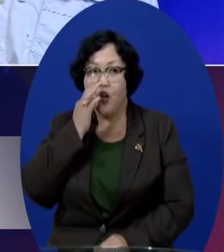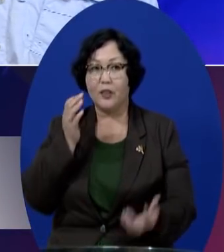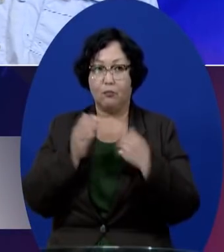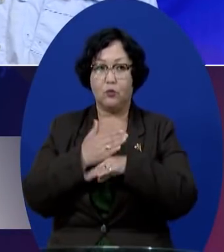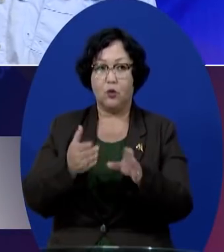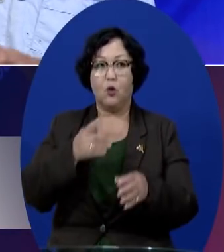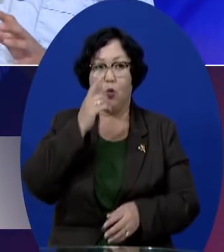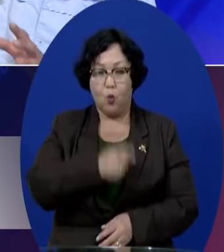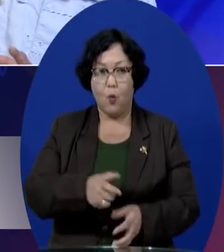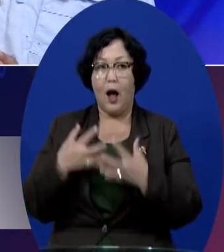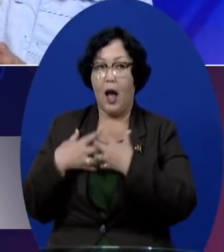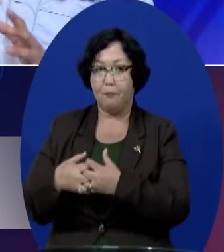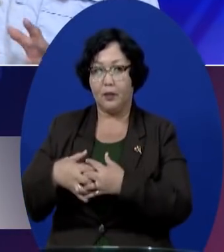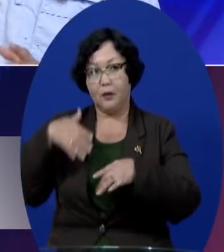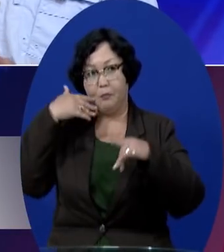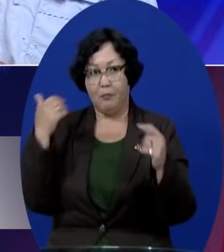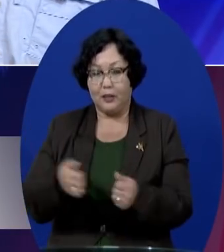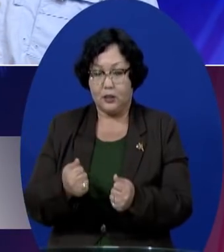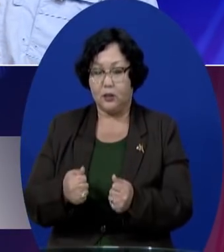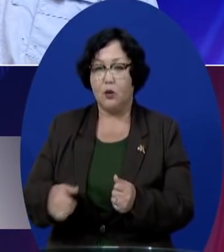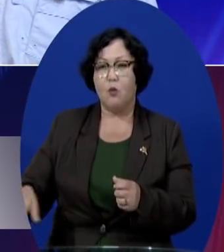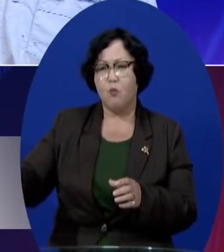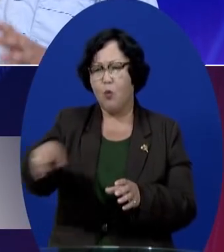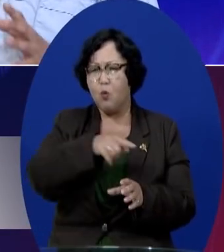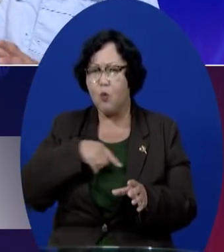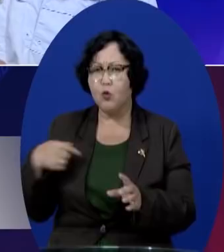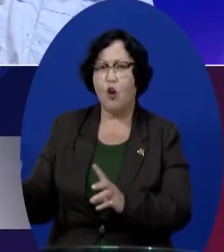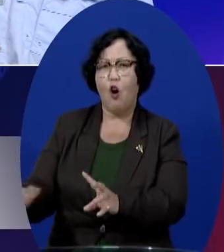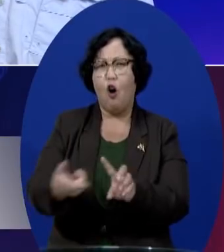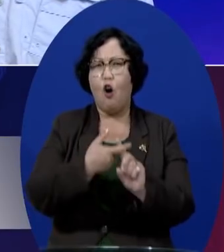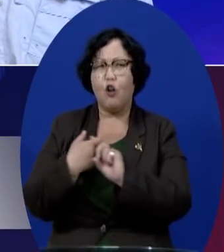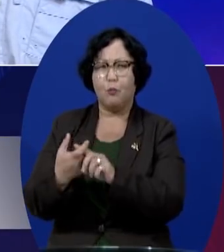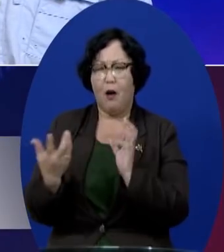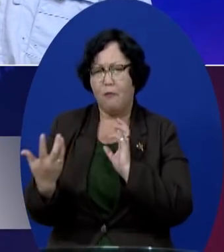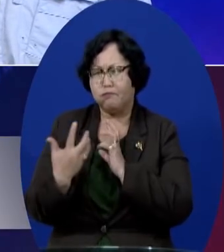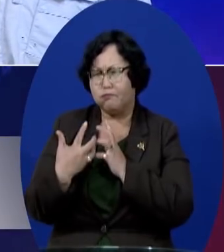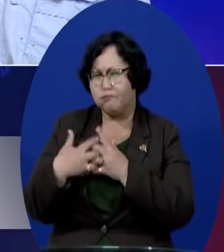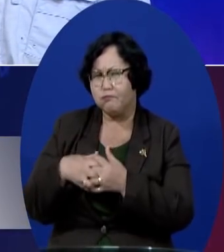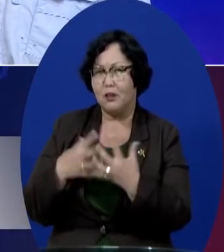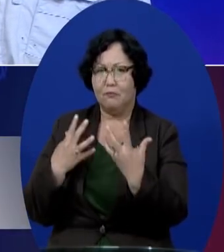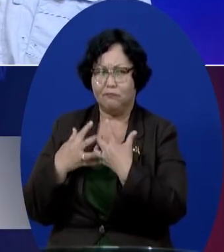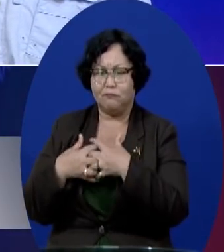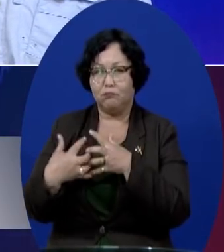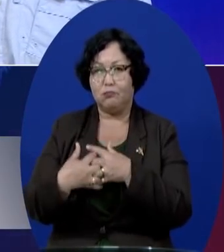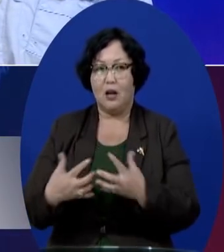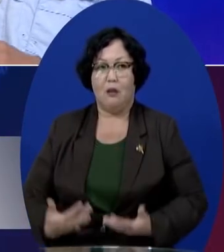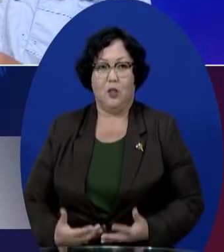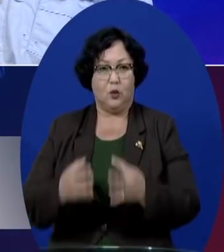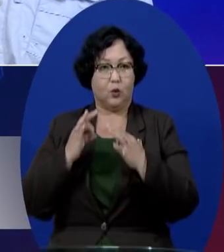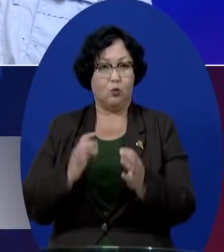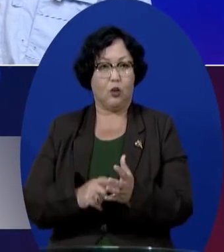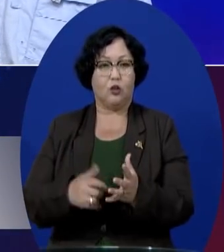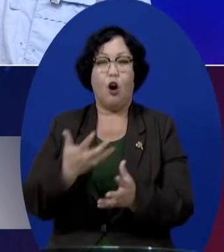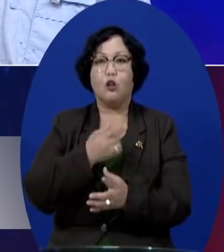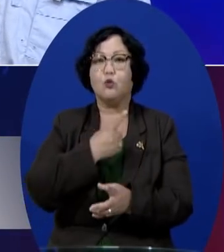хүн, малчин одоо энэ бүх амьдс хоорондоо зөгцөн байршиж амьдрах нь маш зүйтэй юм аа. Таны амьдрал олон зуун